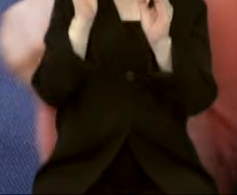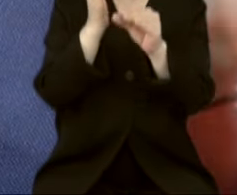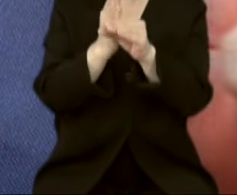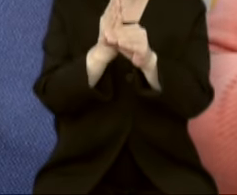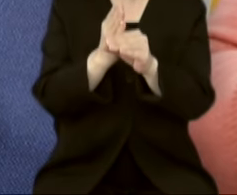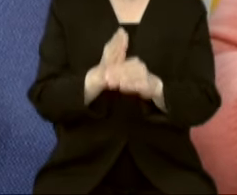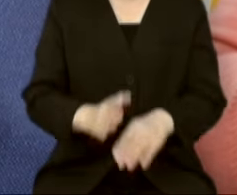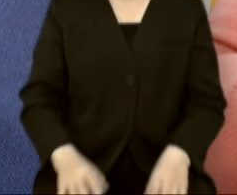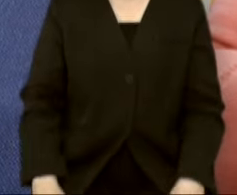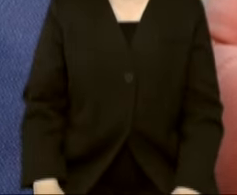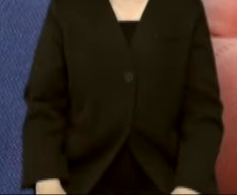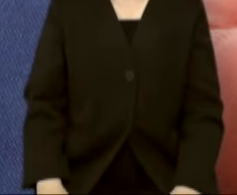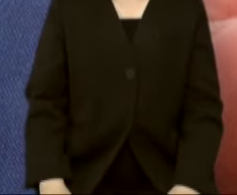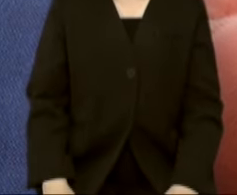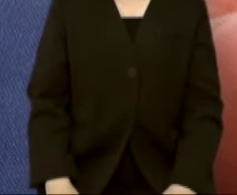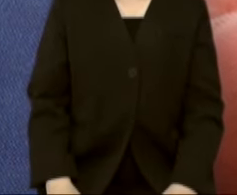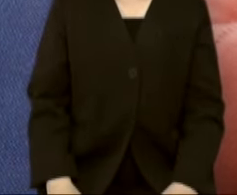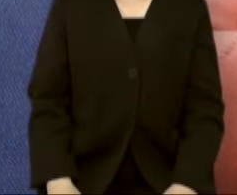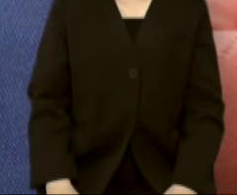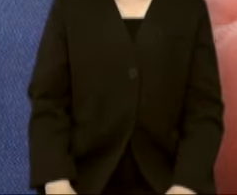그러나 우리